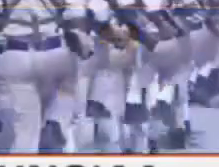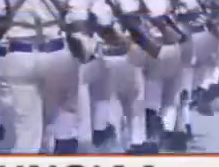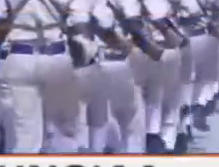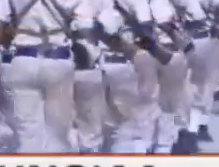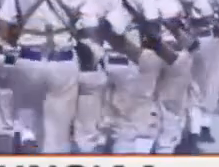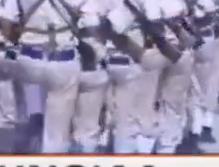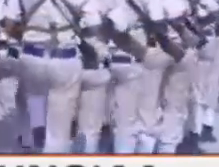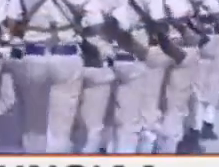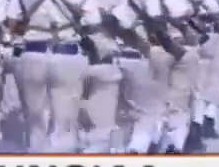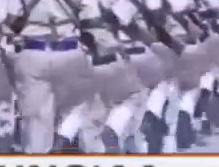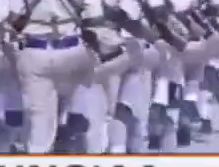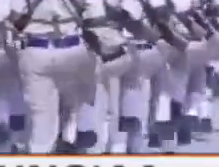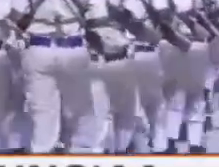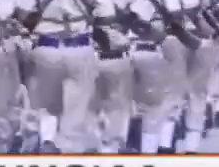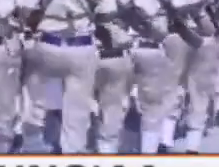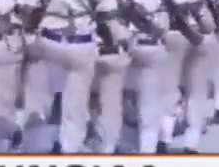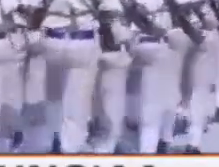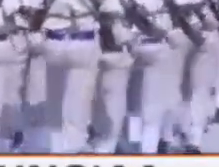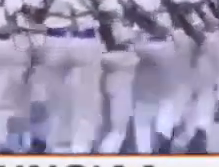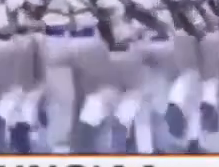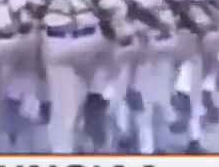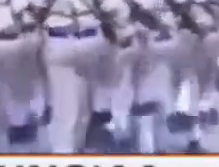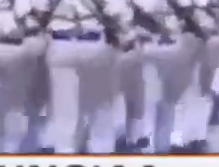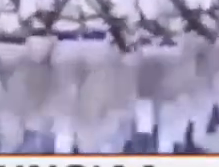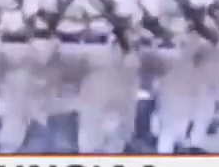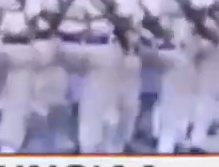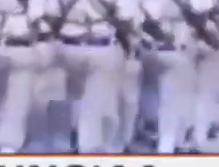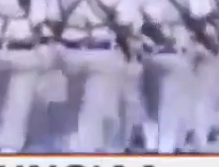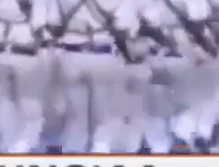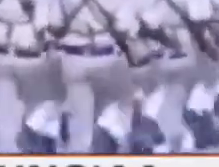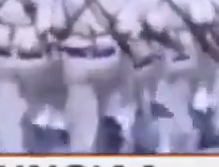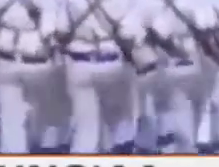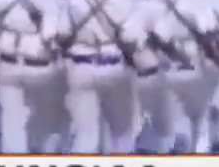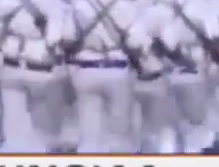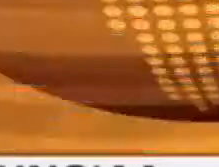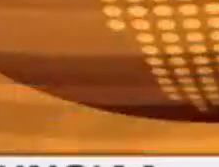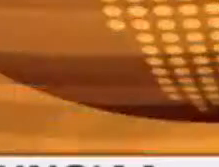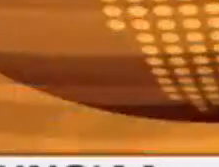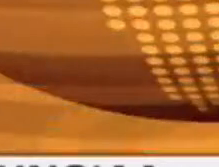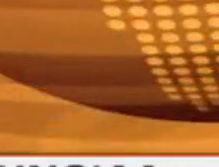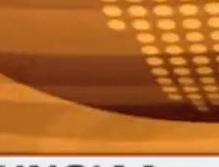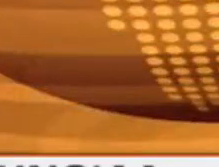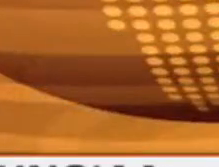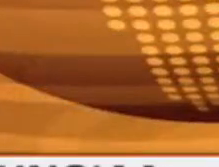Hamza Yusuf, KTN News, Hargeisa, Somaliland.